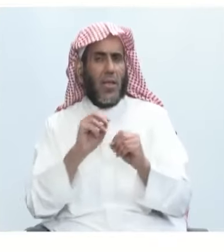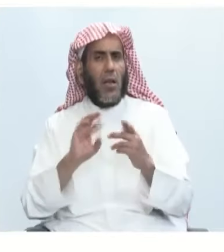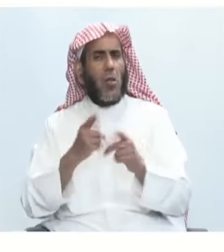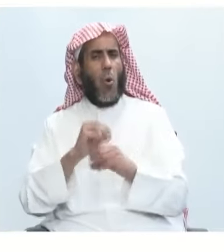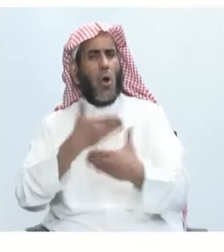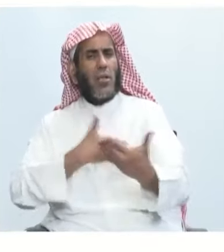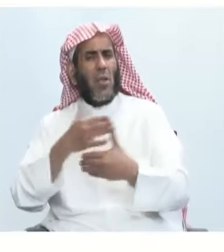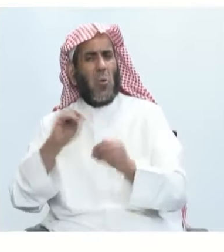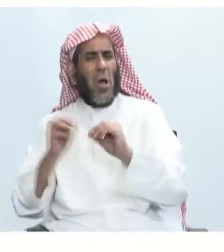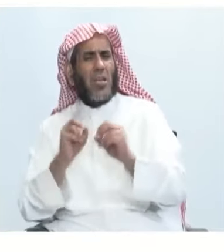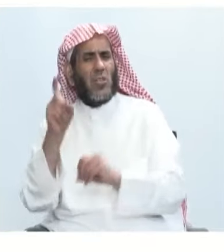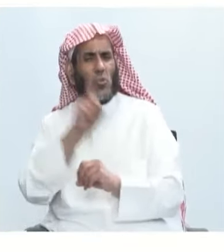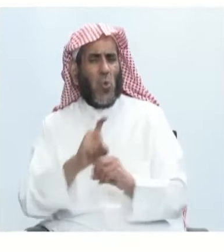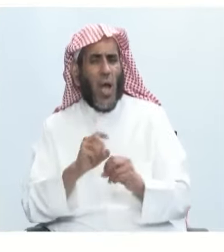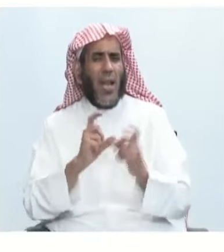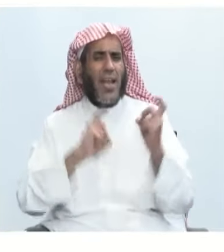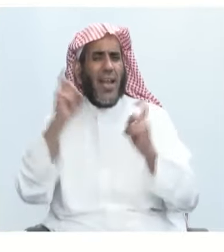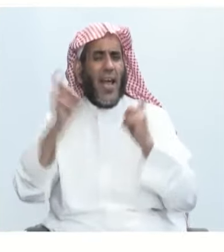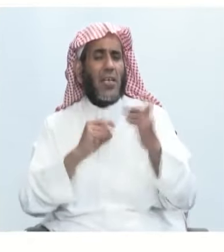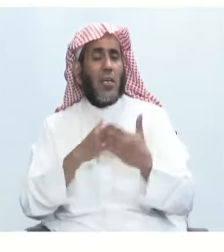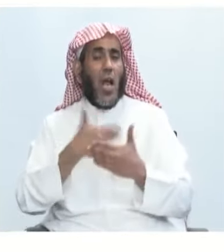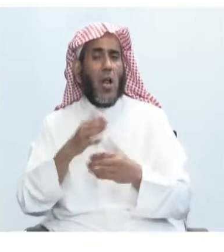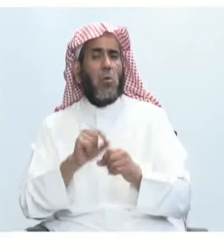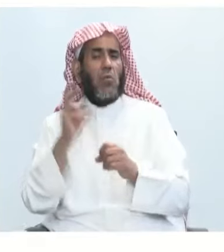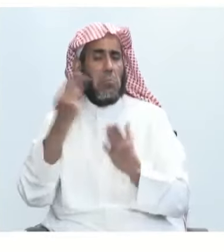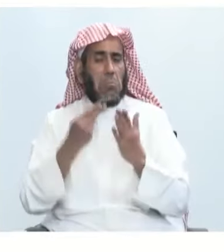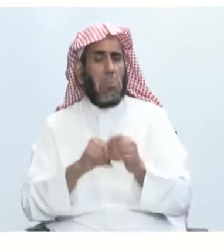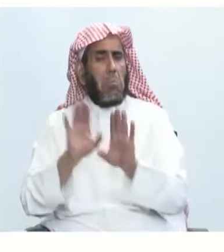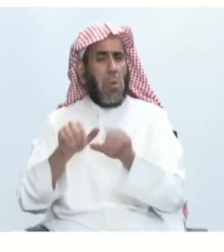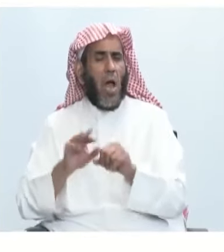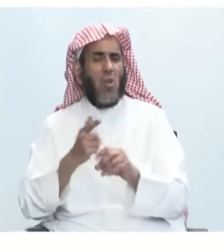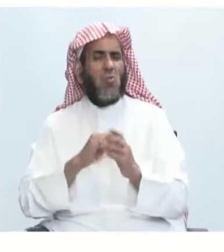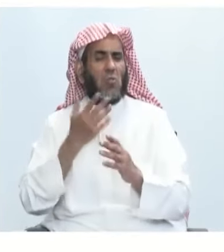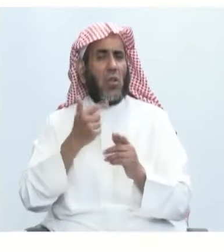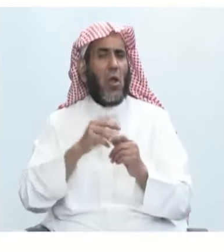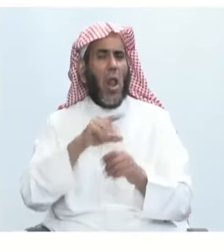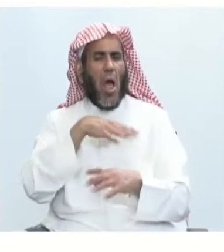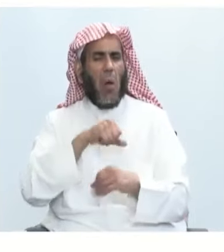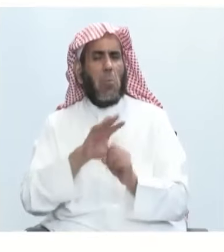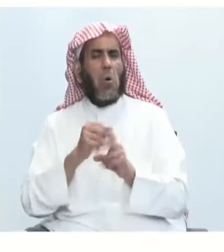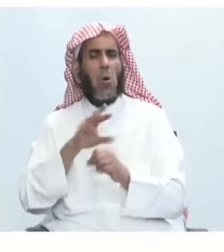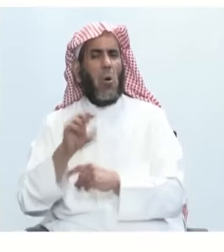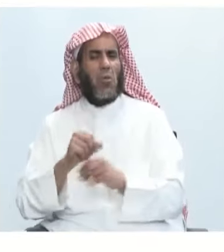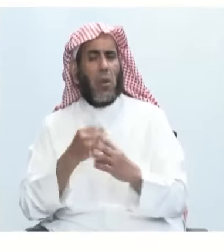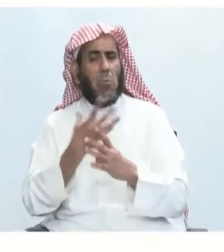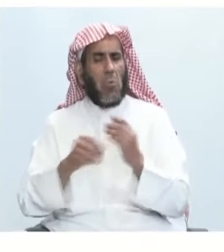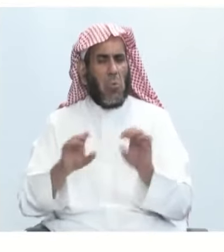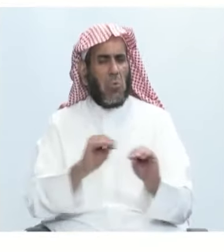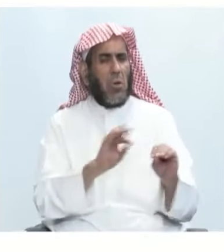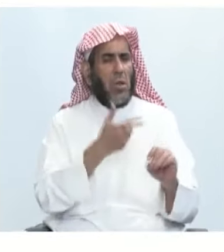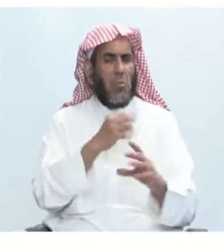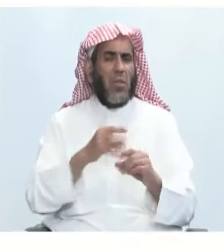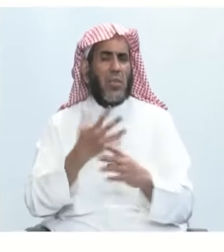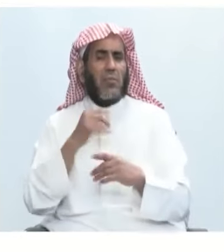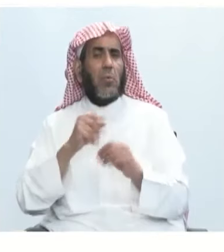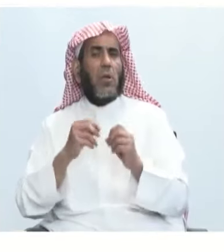زملائك حدد سؤال للنقاش هل يمكن ان يحتفظ الكاتب بمكانته هل يفترض ان يضمن الاب وظيفته مثلا لكل ابن من ابنائه لماذا نستفيد مثلا